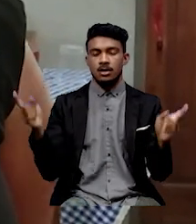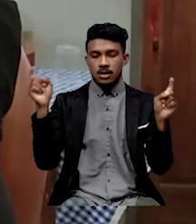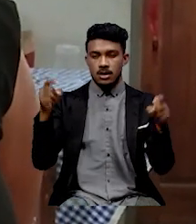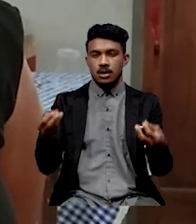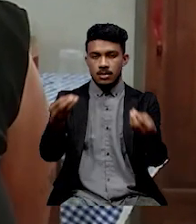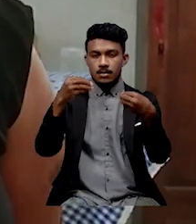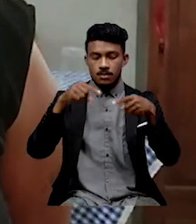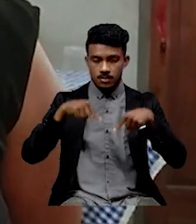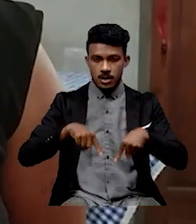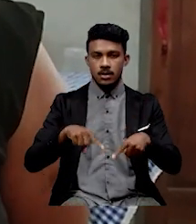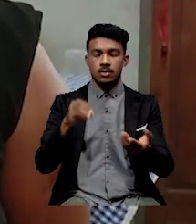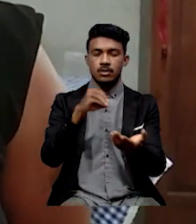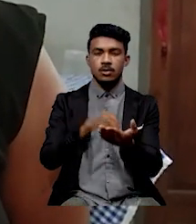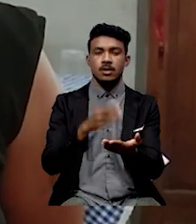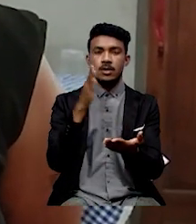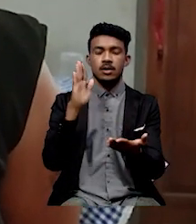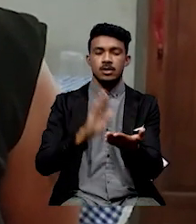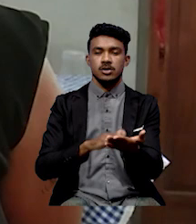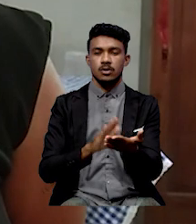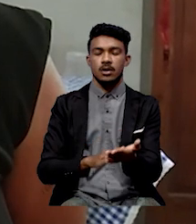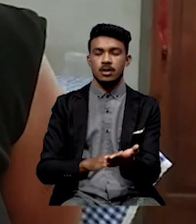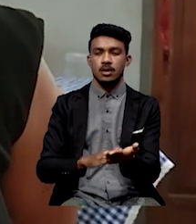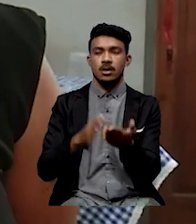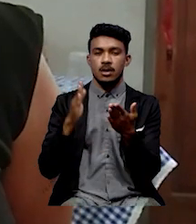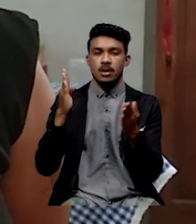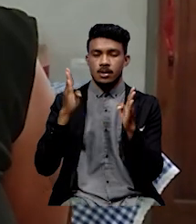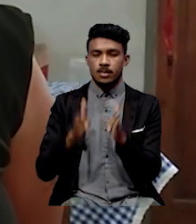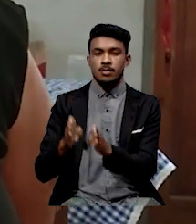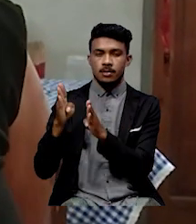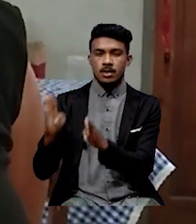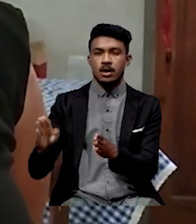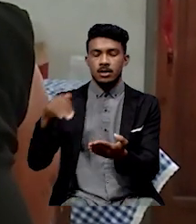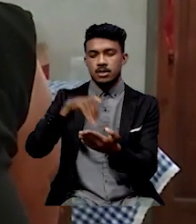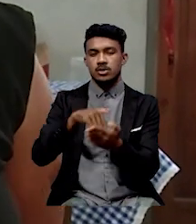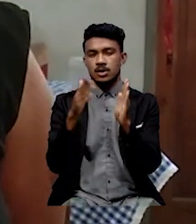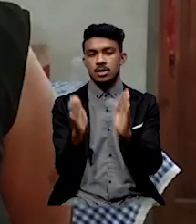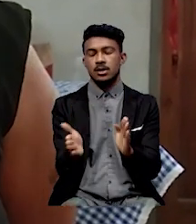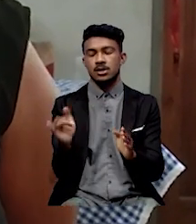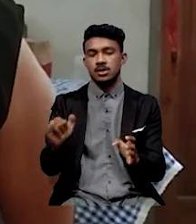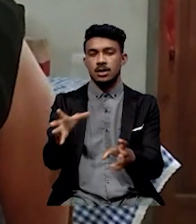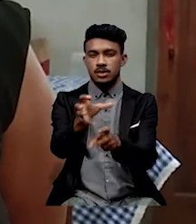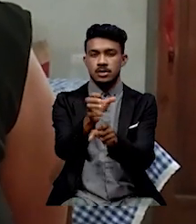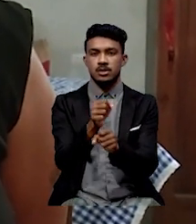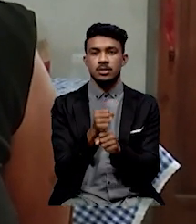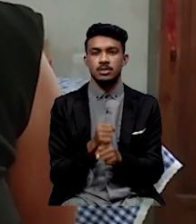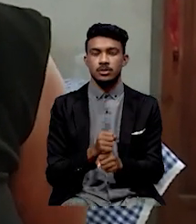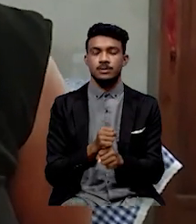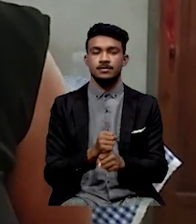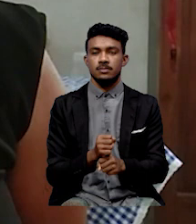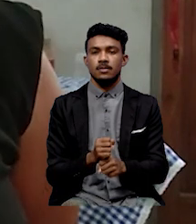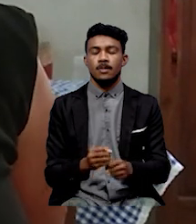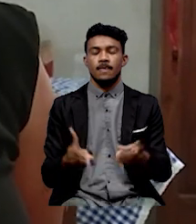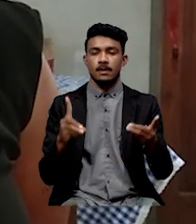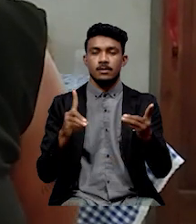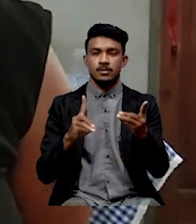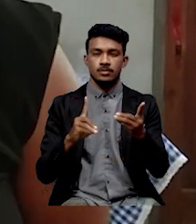Entau ame prepara lulus sirah par bele hori simulated penghira dia ultimo de dia baninya